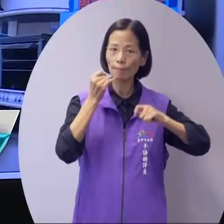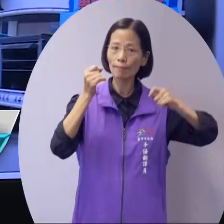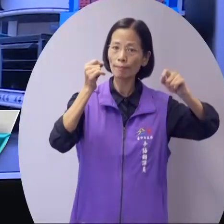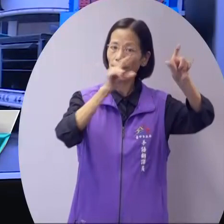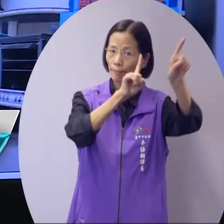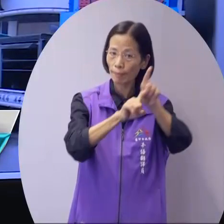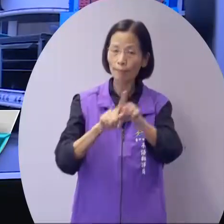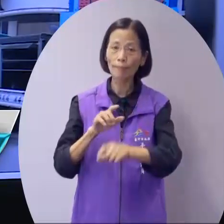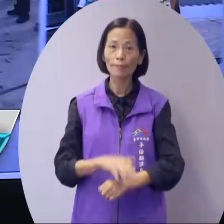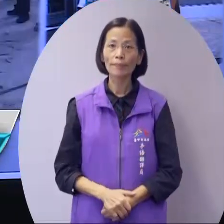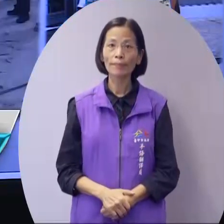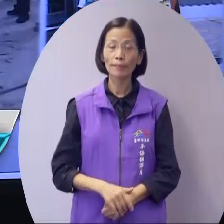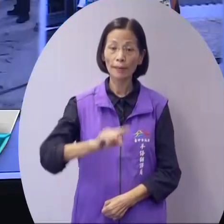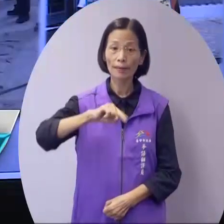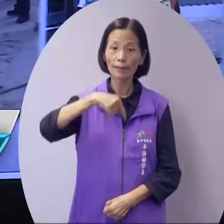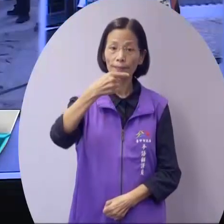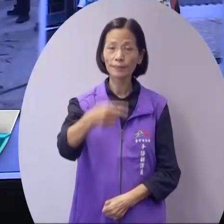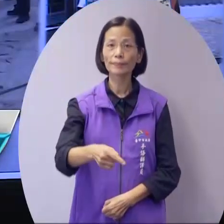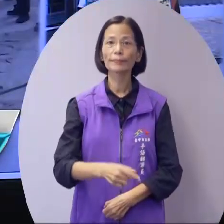另外下一页，